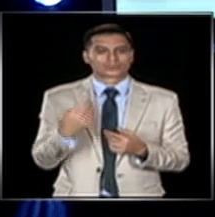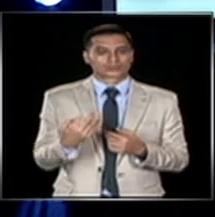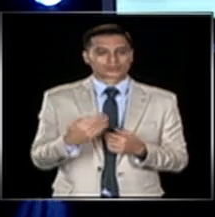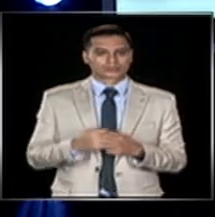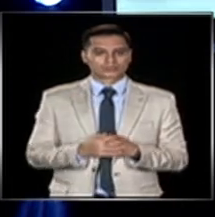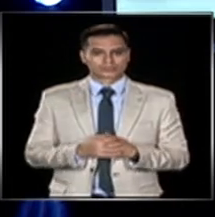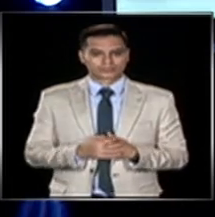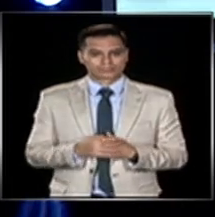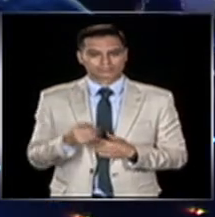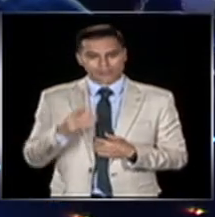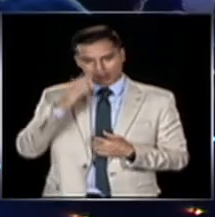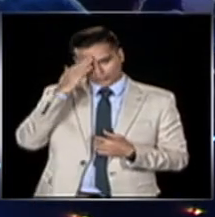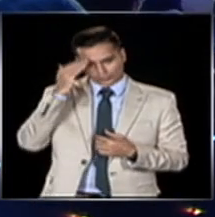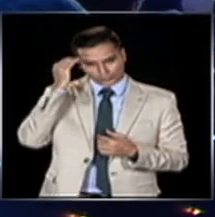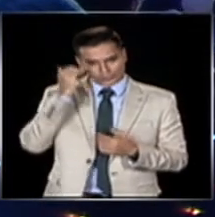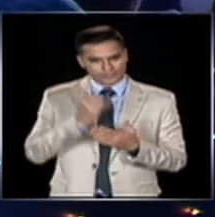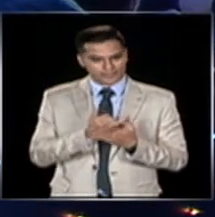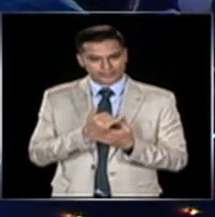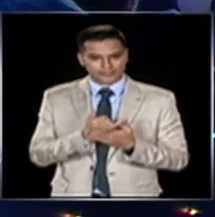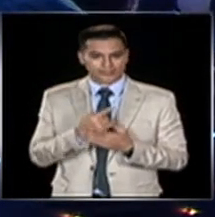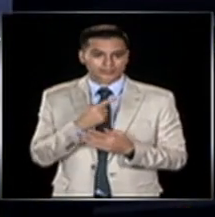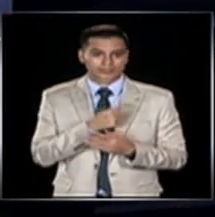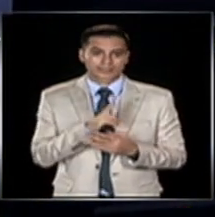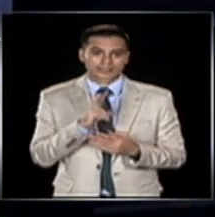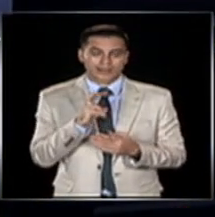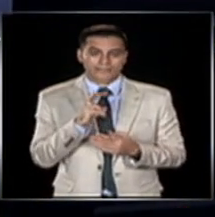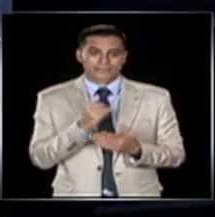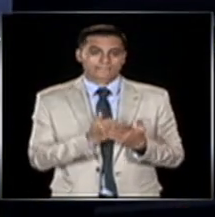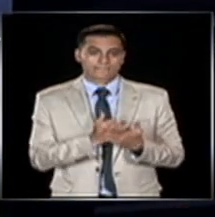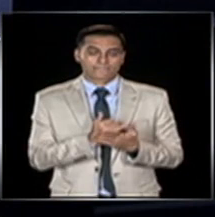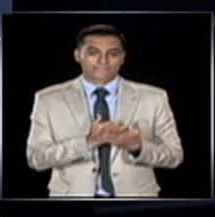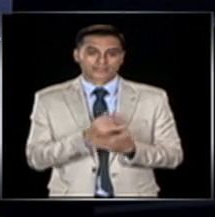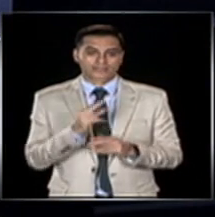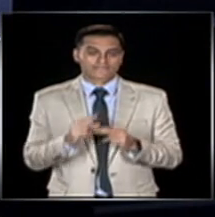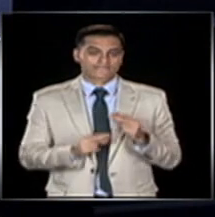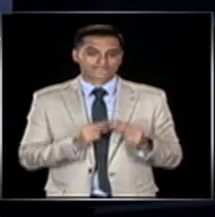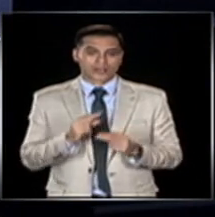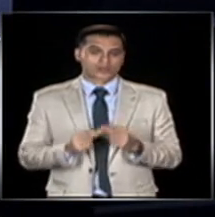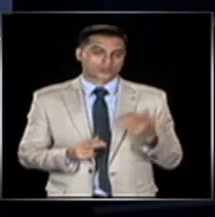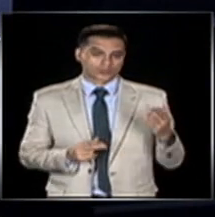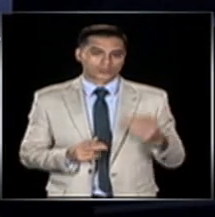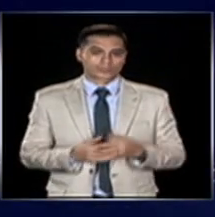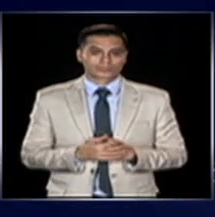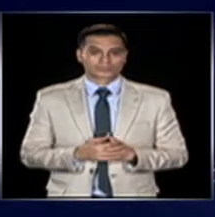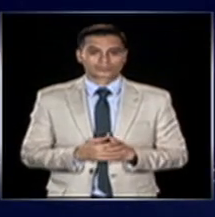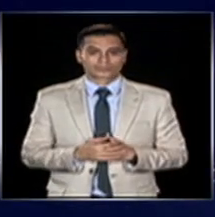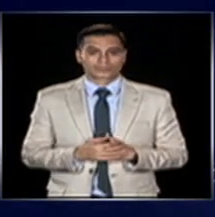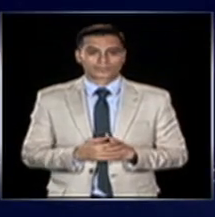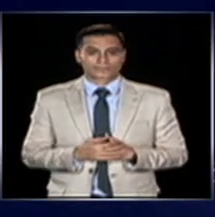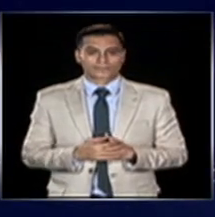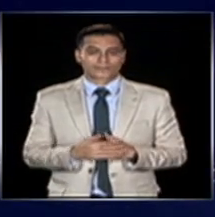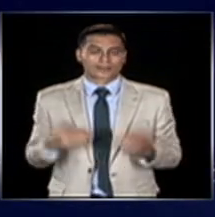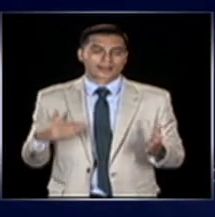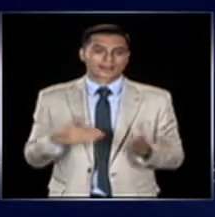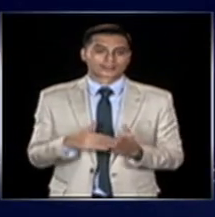135 ستيم أسيوط 70 جمال عبد الناصر الفيوم.